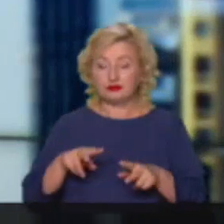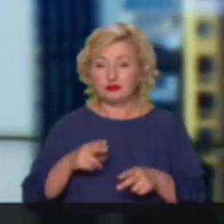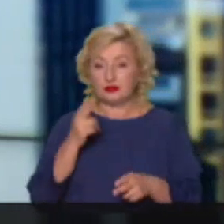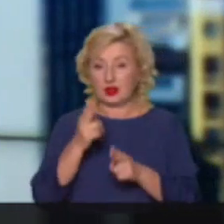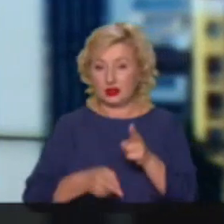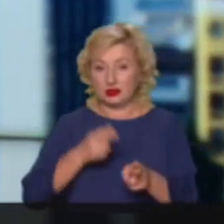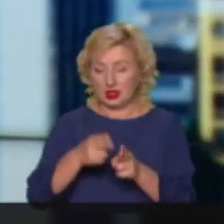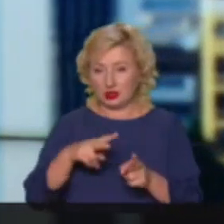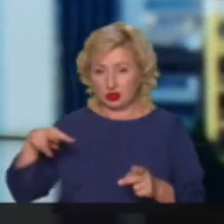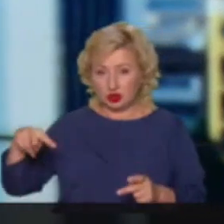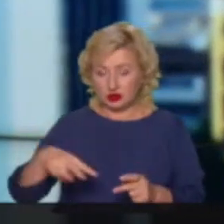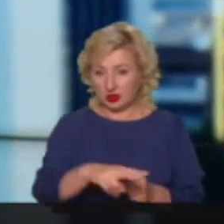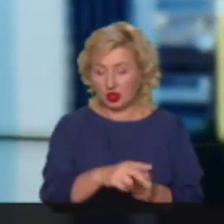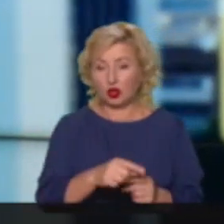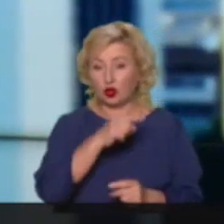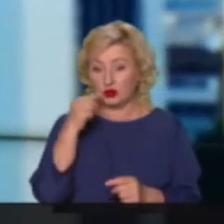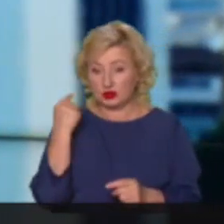Нинішні, які росіяни от